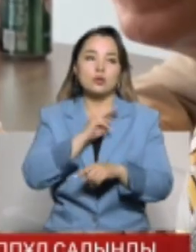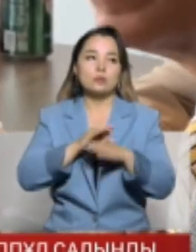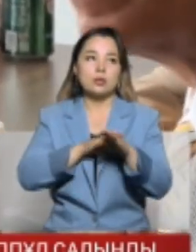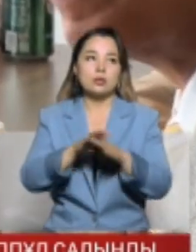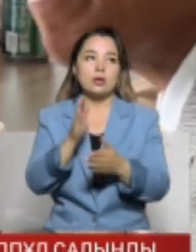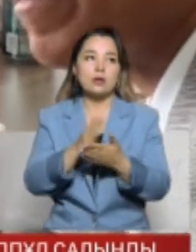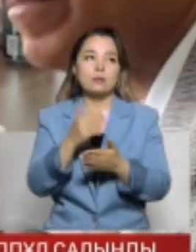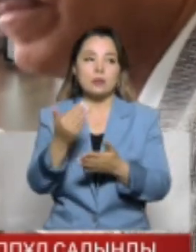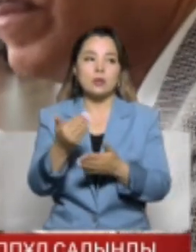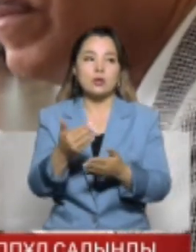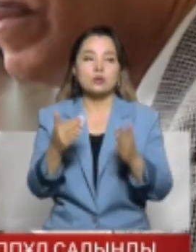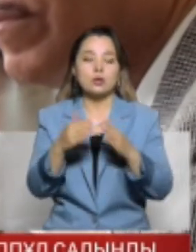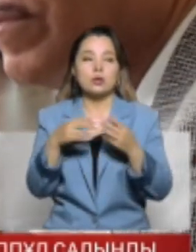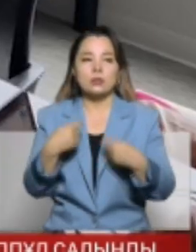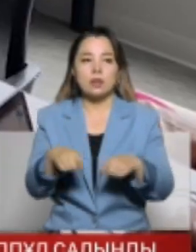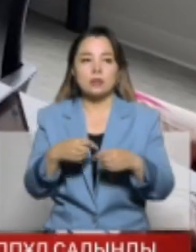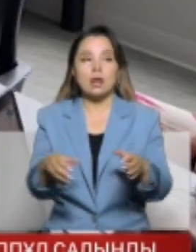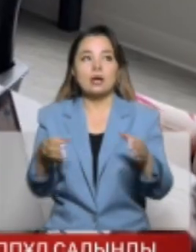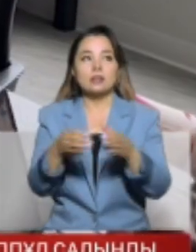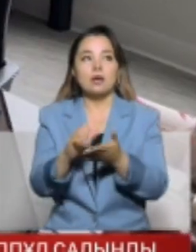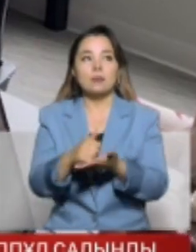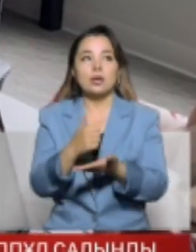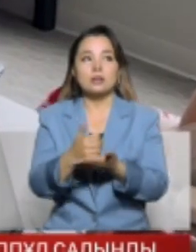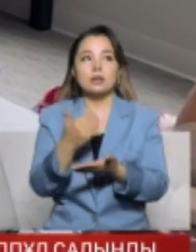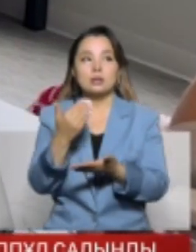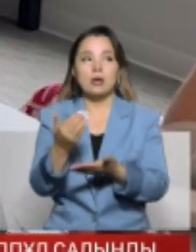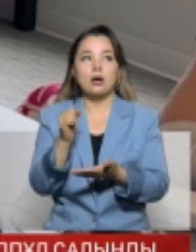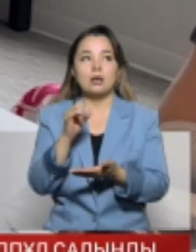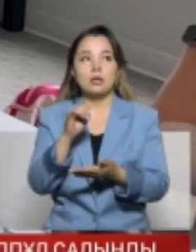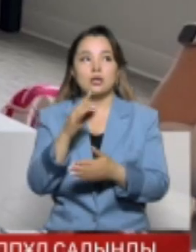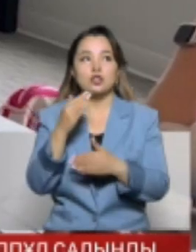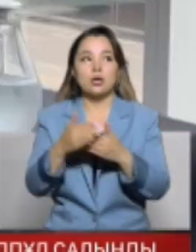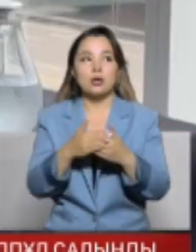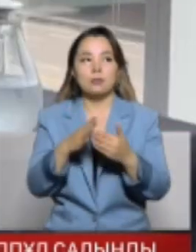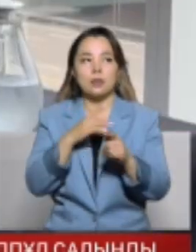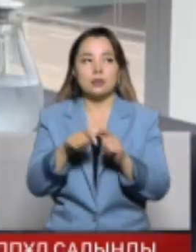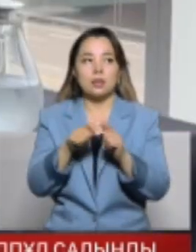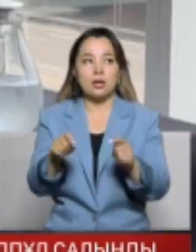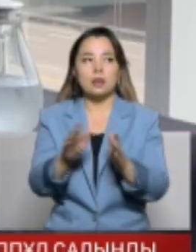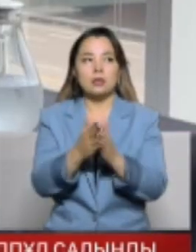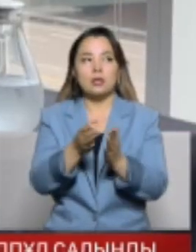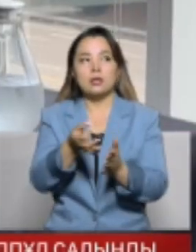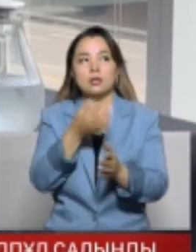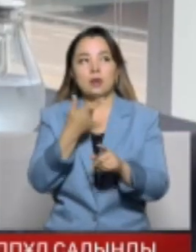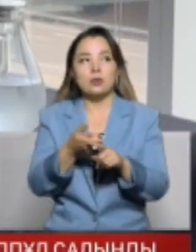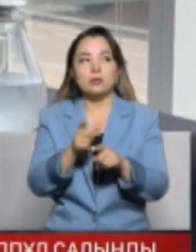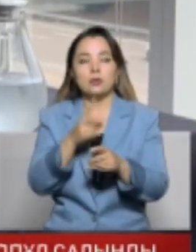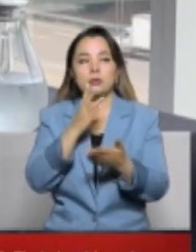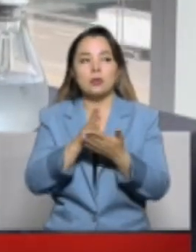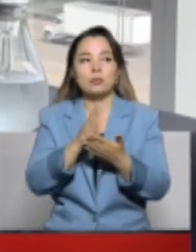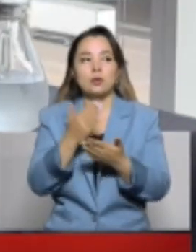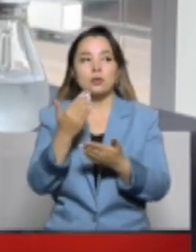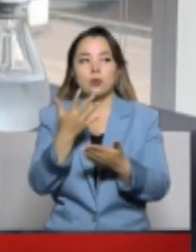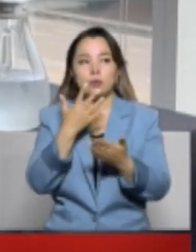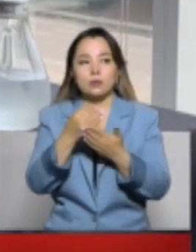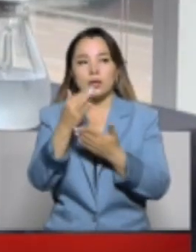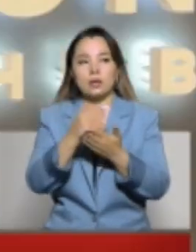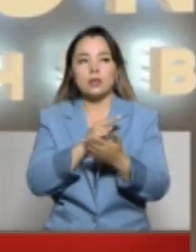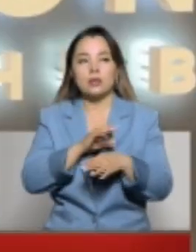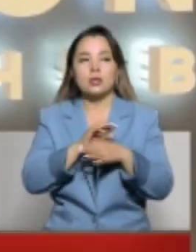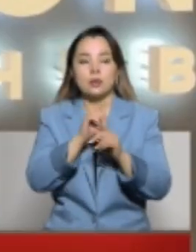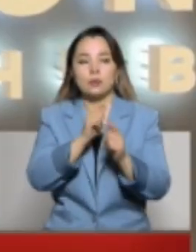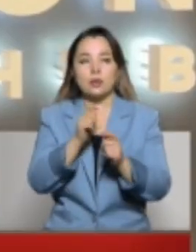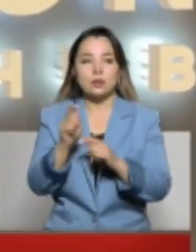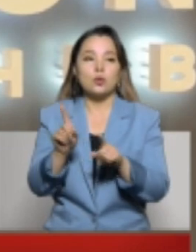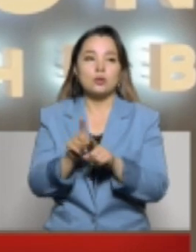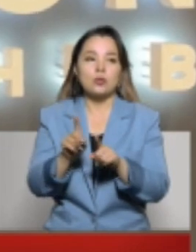келе жатқан жылжымайтын мүлік агенттігінің басшысы Анардың жақында жарық көрген кітабын қатты ұнатып қалса керек, оны өз қызметкерлеріне дәріс